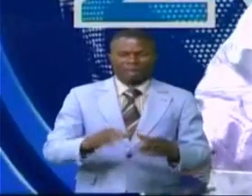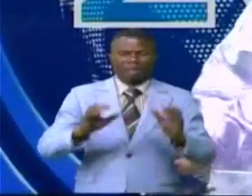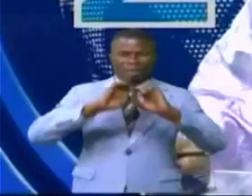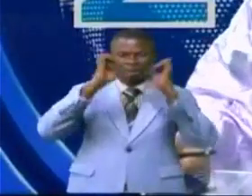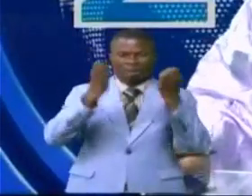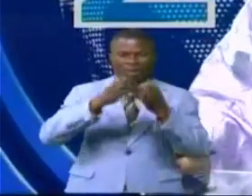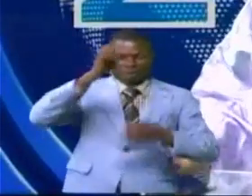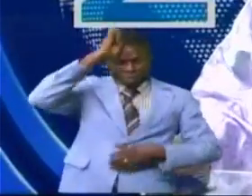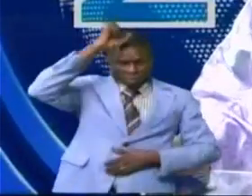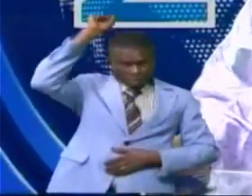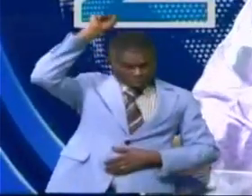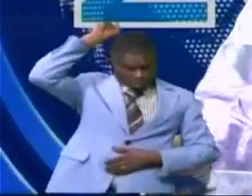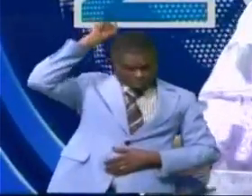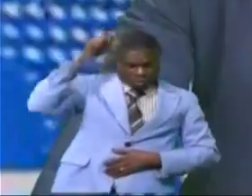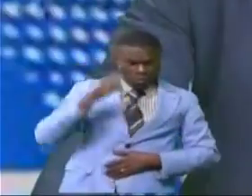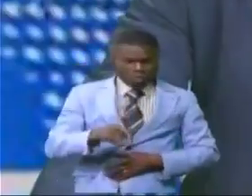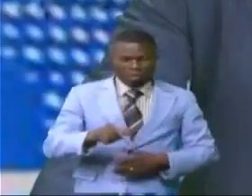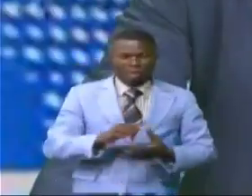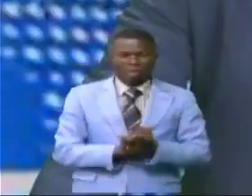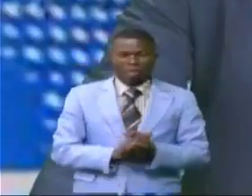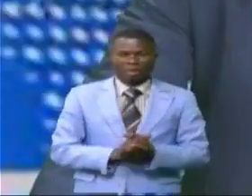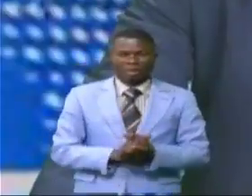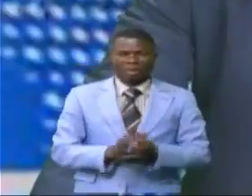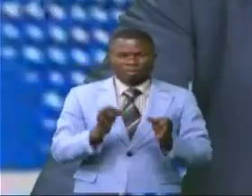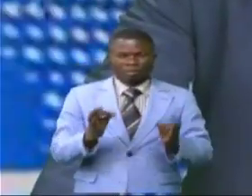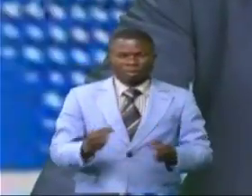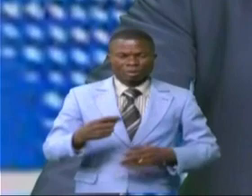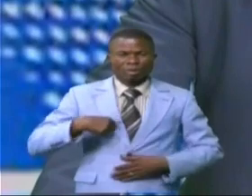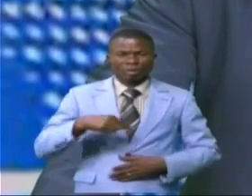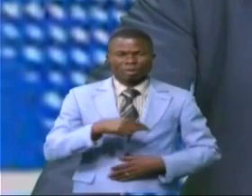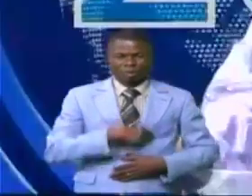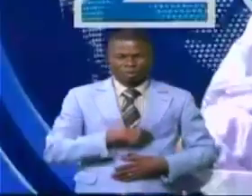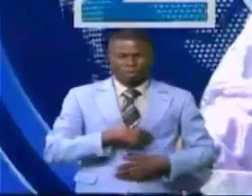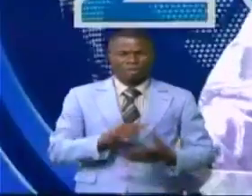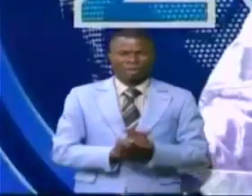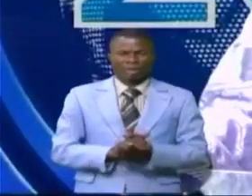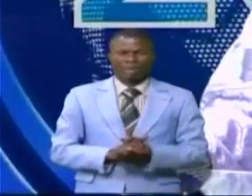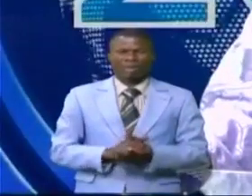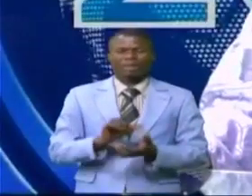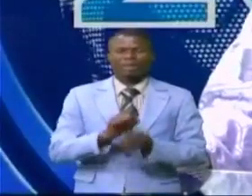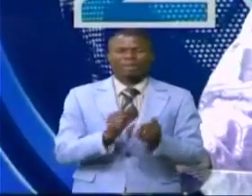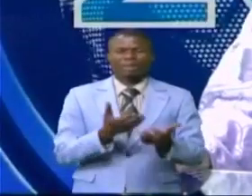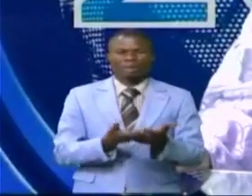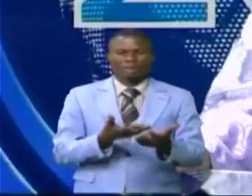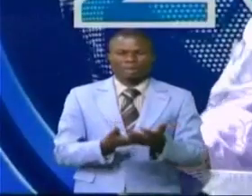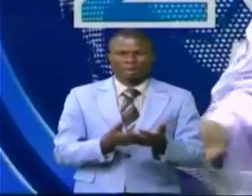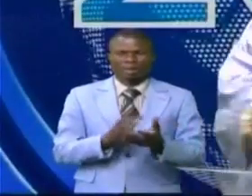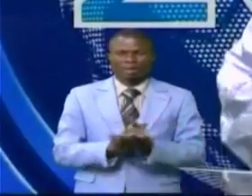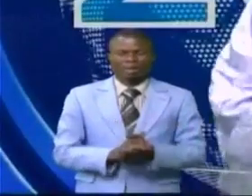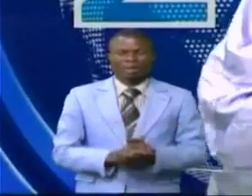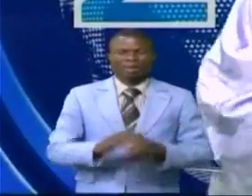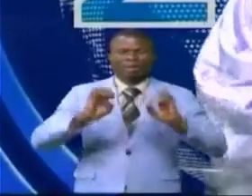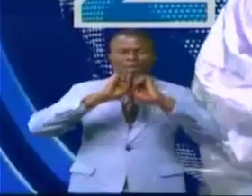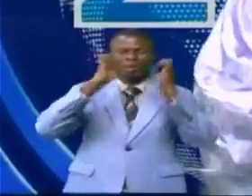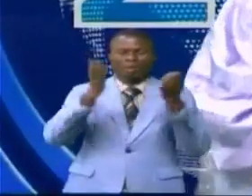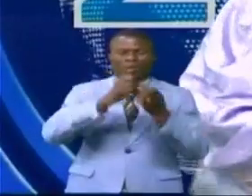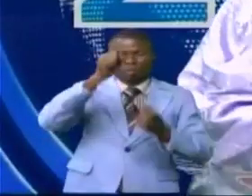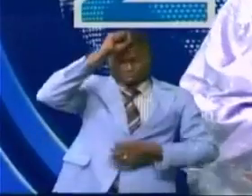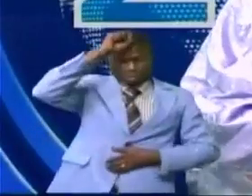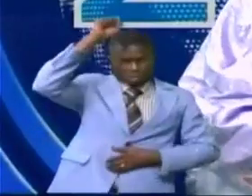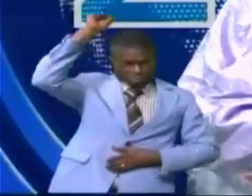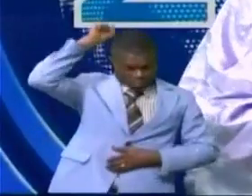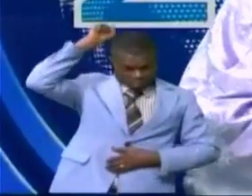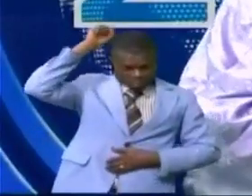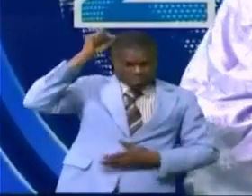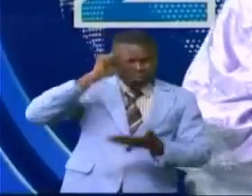Bonsoir M. Bob Richard. Bonsoir Madame Sandra. Nous sommes à 24 heures de la rencontre RDC-Soudan. Comptant pour les éliminatoires de la